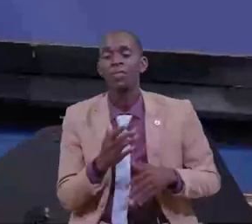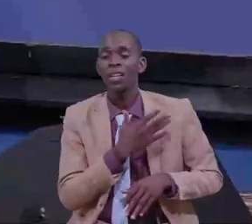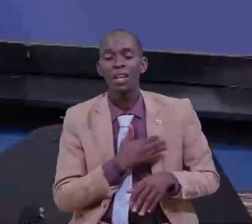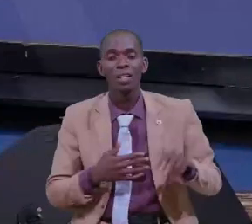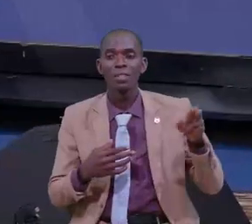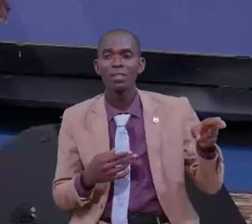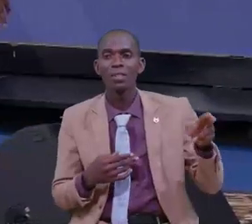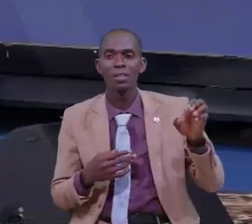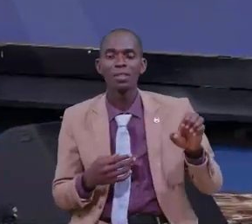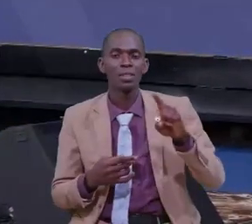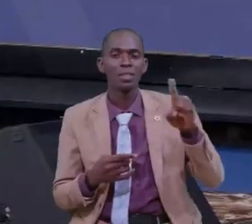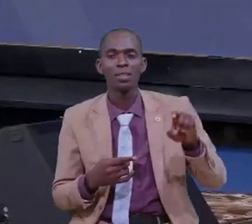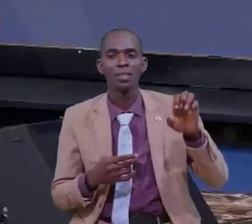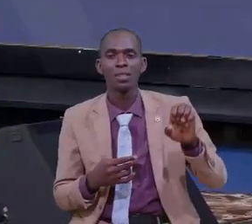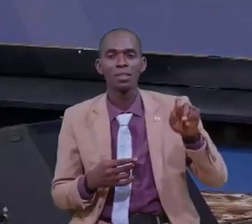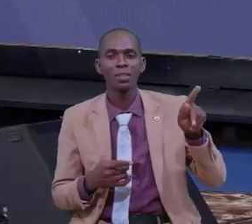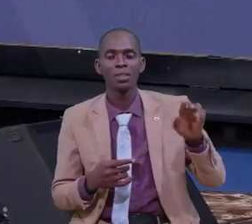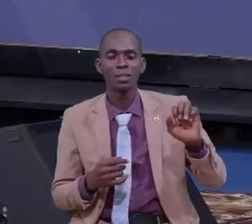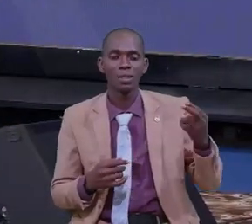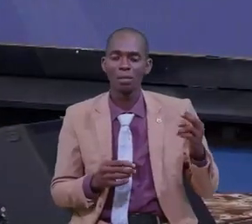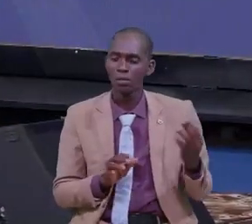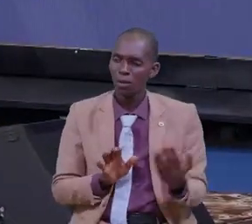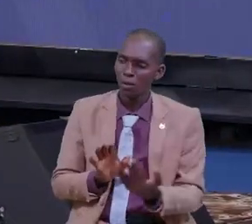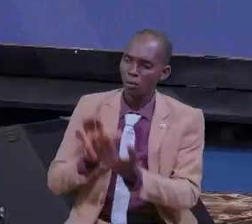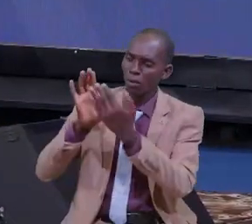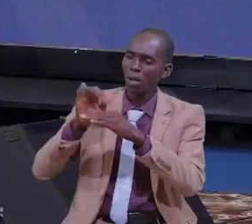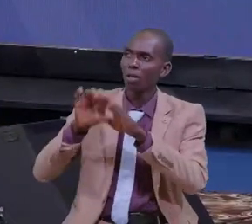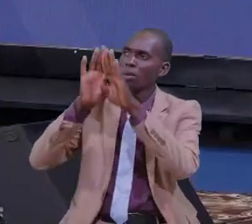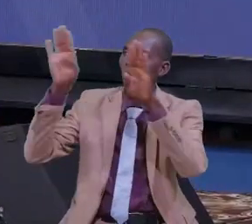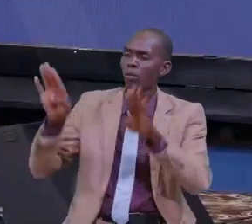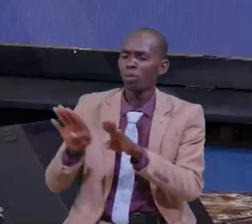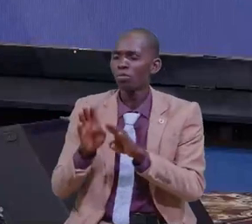Ézéchias se tourna vers le mur. Il ne va pas regarder Isaïe.